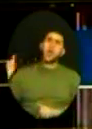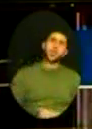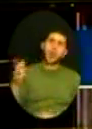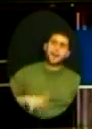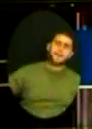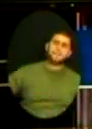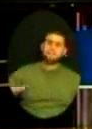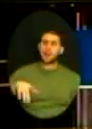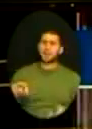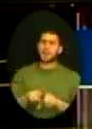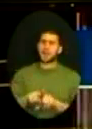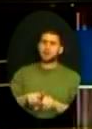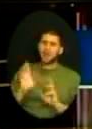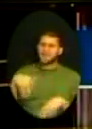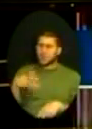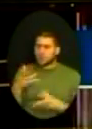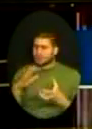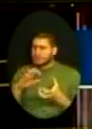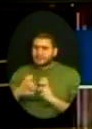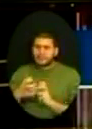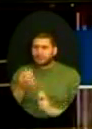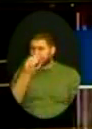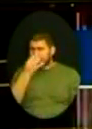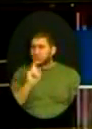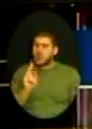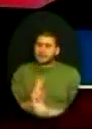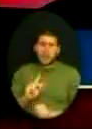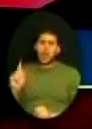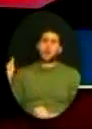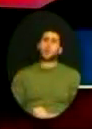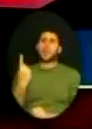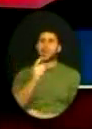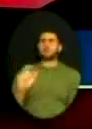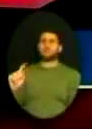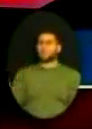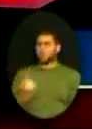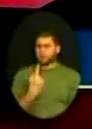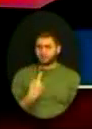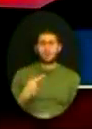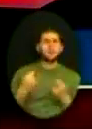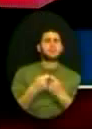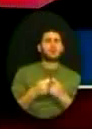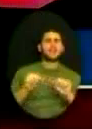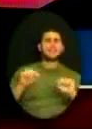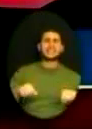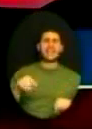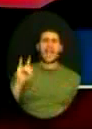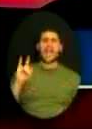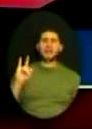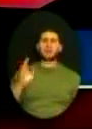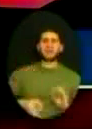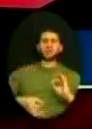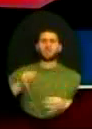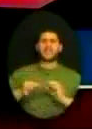המערכת עם הריקבון המסריח הזה, בואו נזהר מלעשות את זה. כן, אגב, בעניינה של הנשיאה חיות